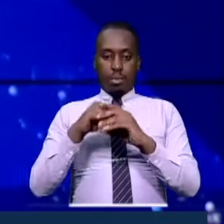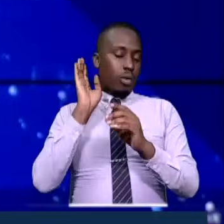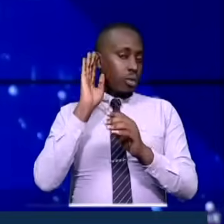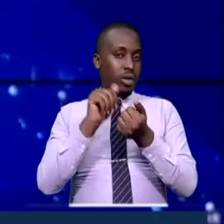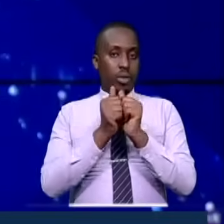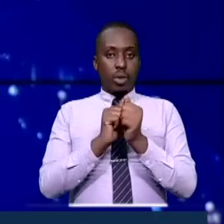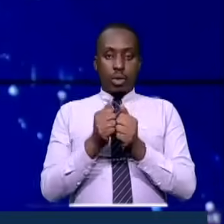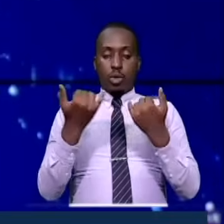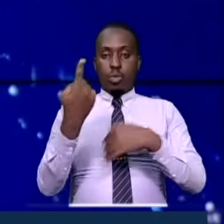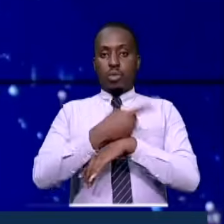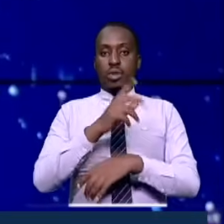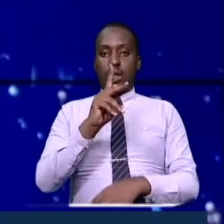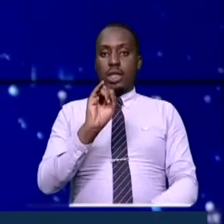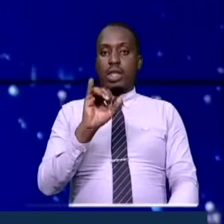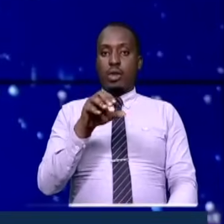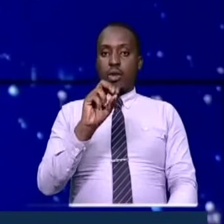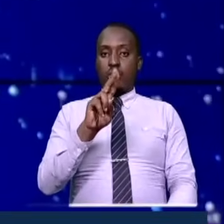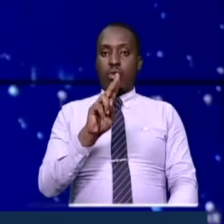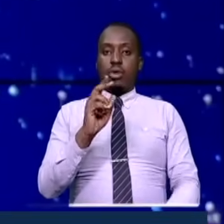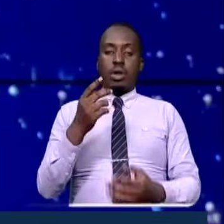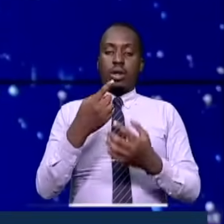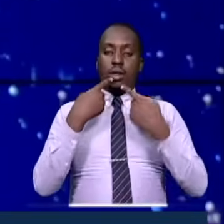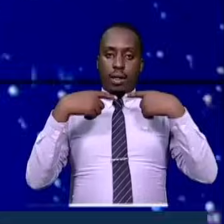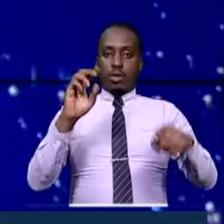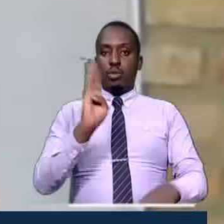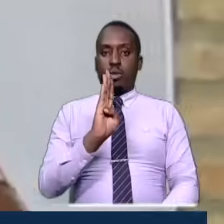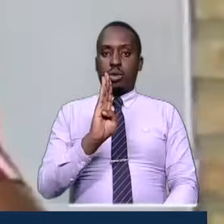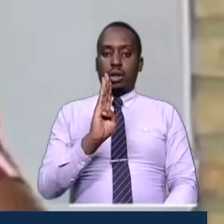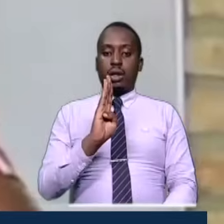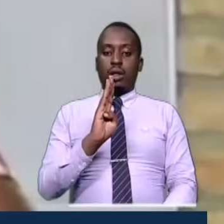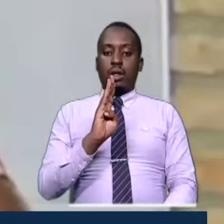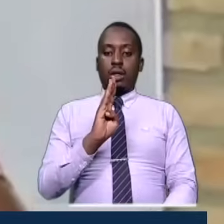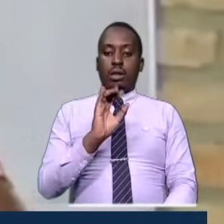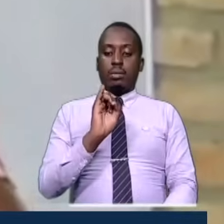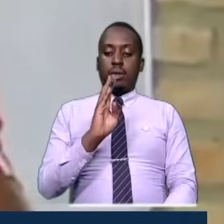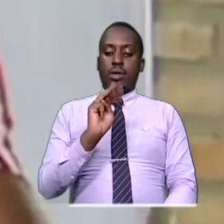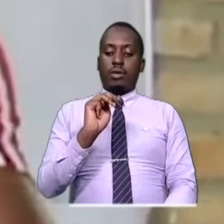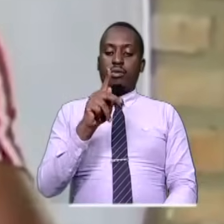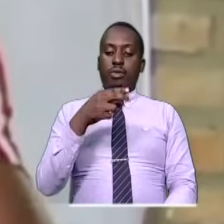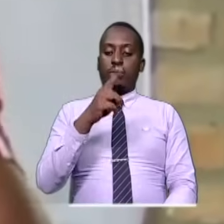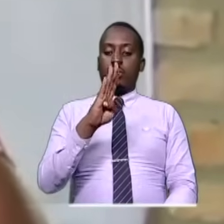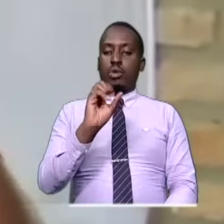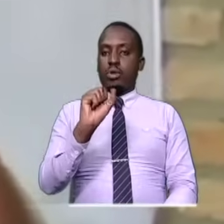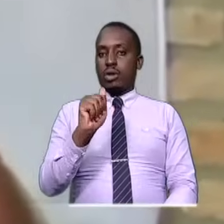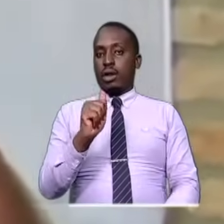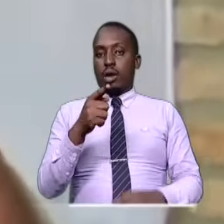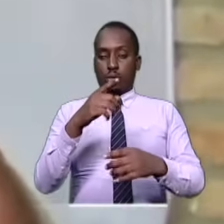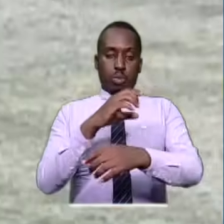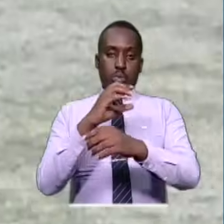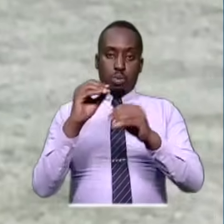Kiyovu Sport uyu munsi yatangaje ko umurundi Jocelyn Bipfusa ariwe mutoza w'ikipe. Uyu rero akaba